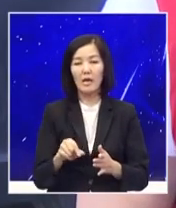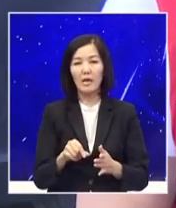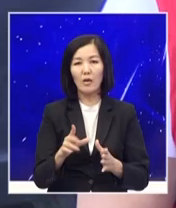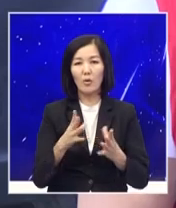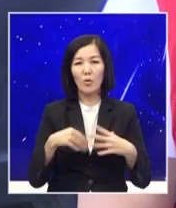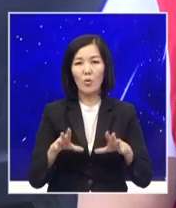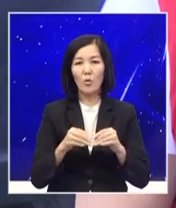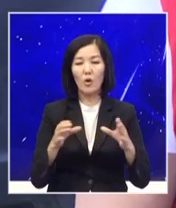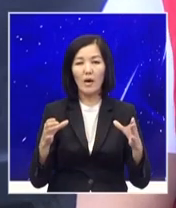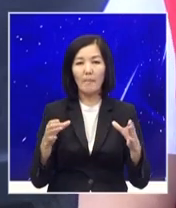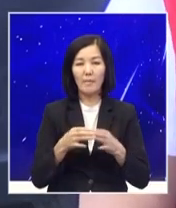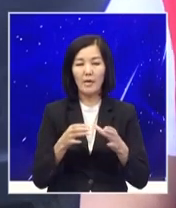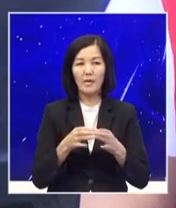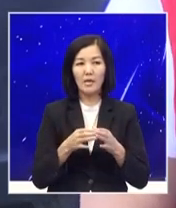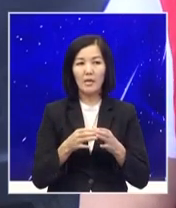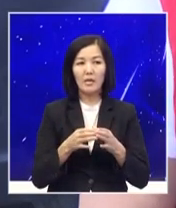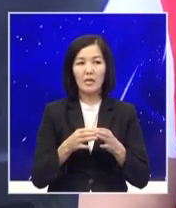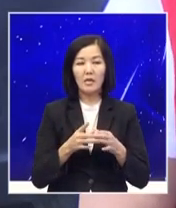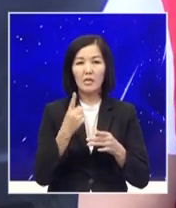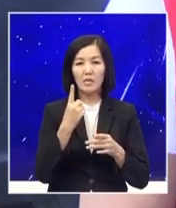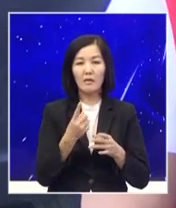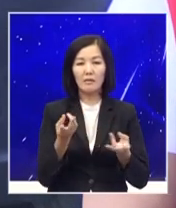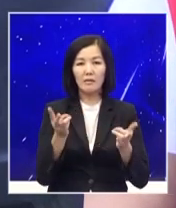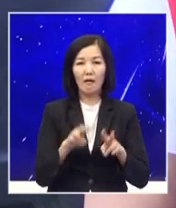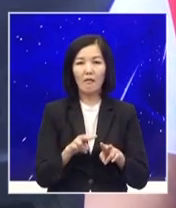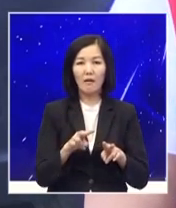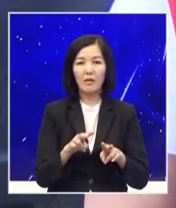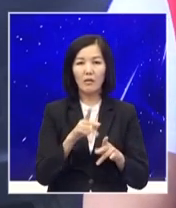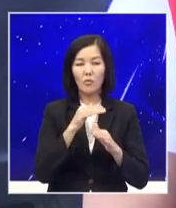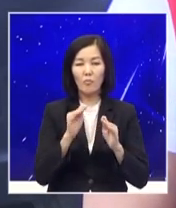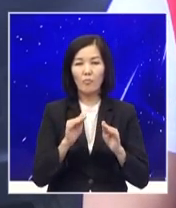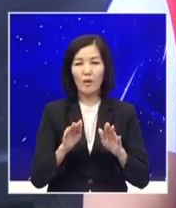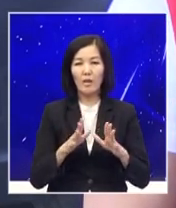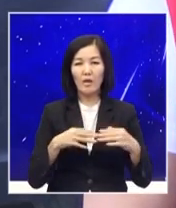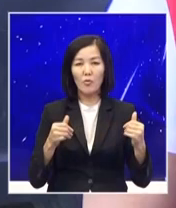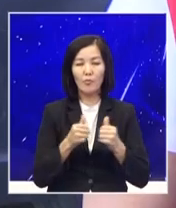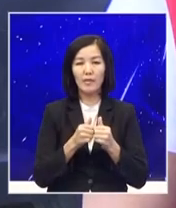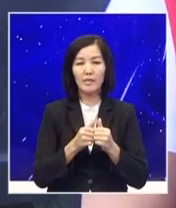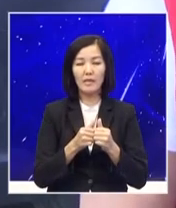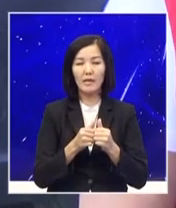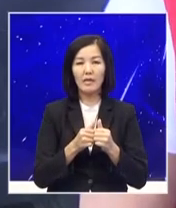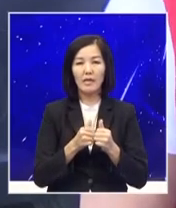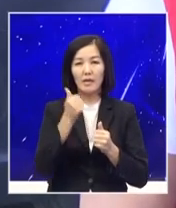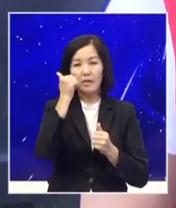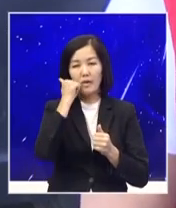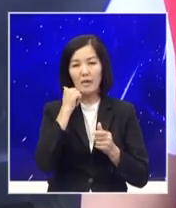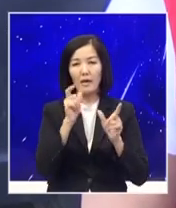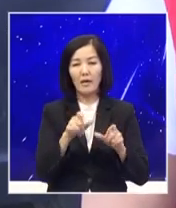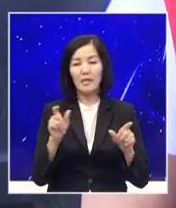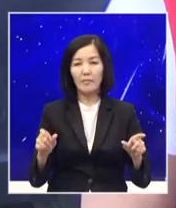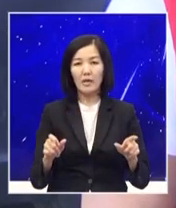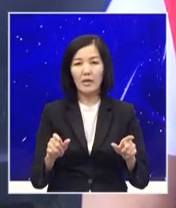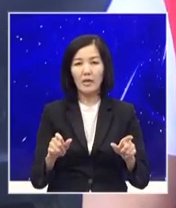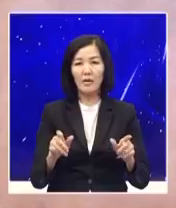карантин басталғаннан бері жалғыз басты адамдарға, көп балалы және де қазіргі мына азық-түлікке мұқтаж